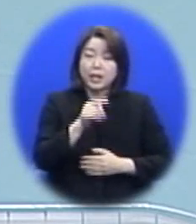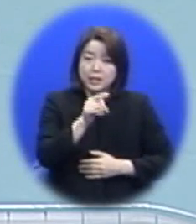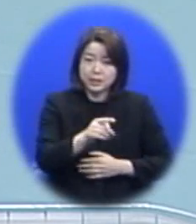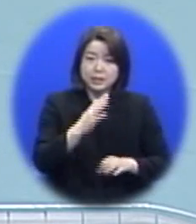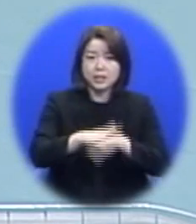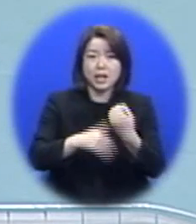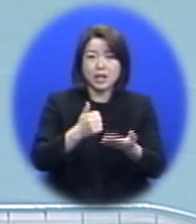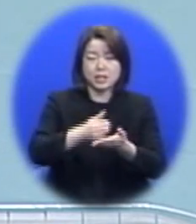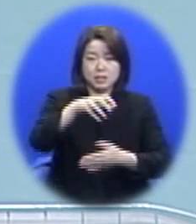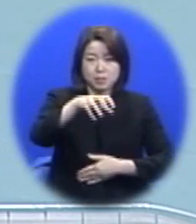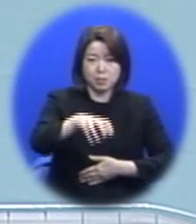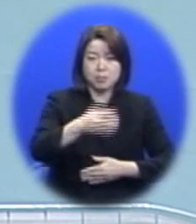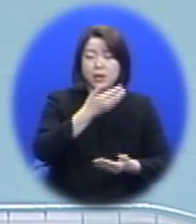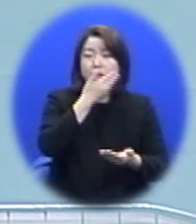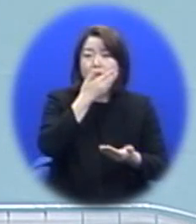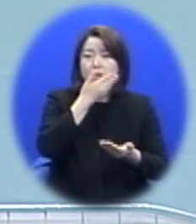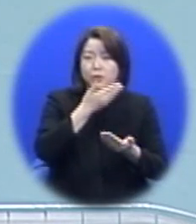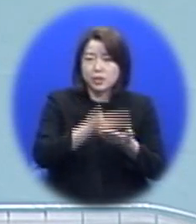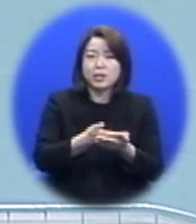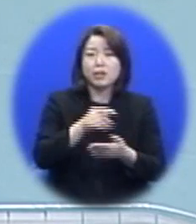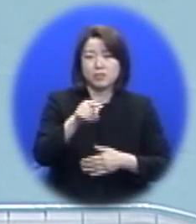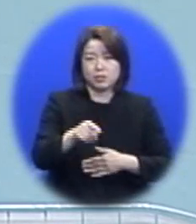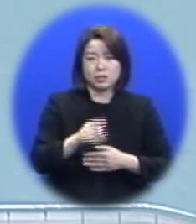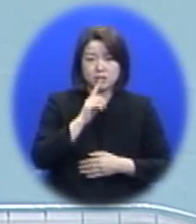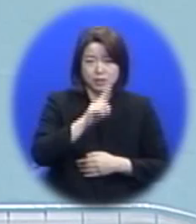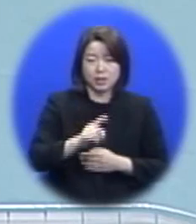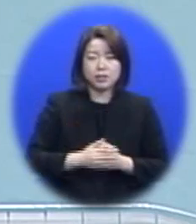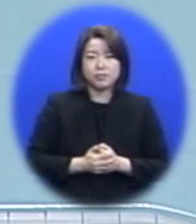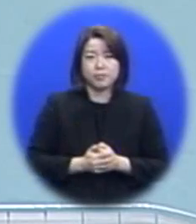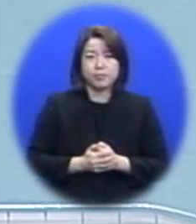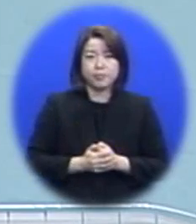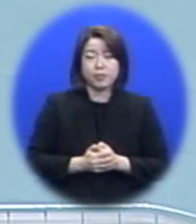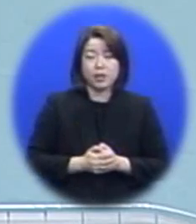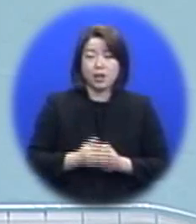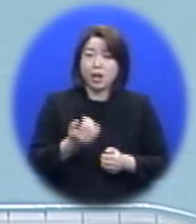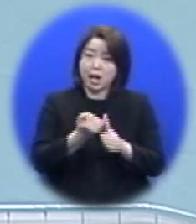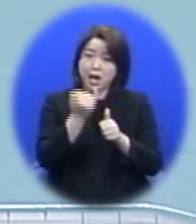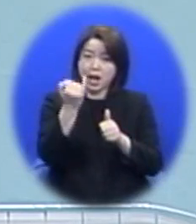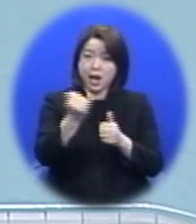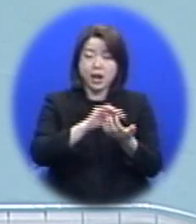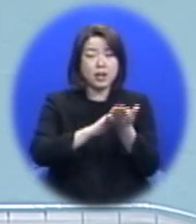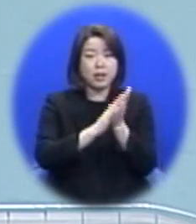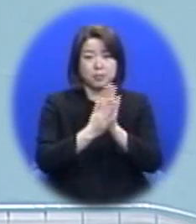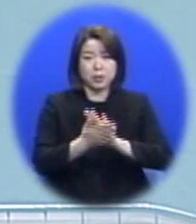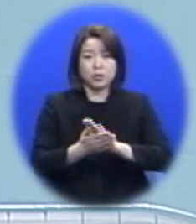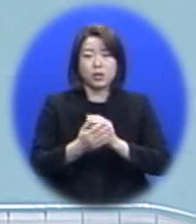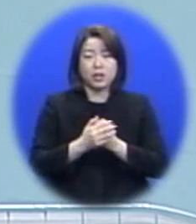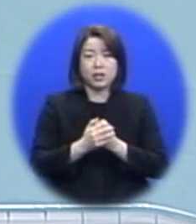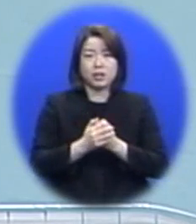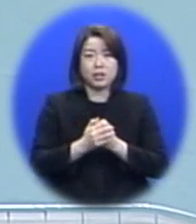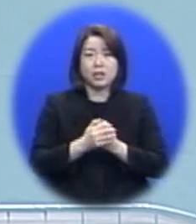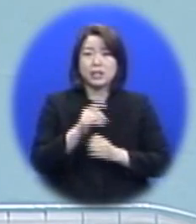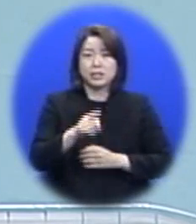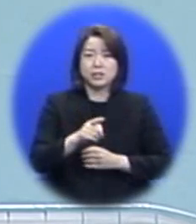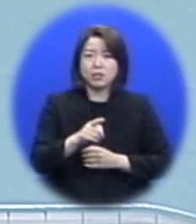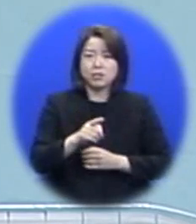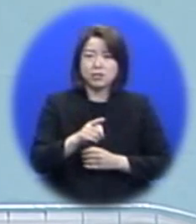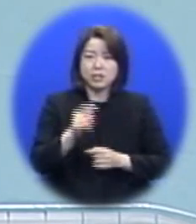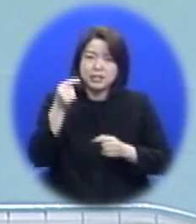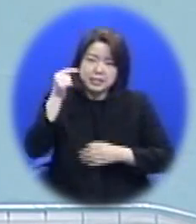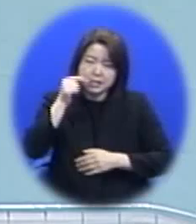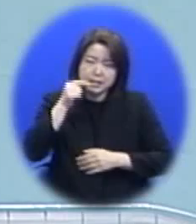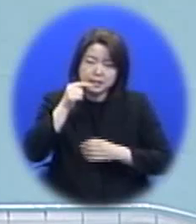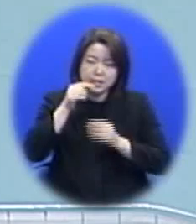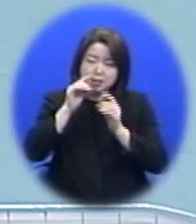이는 하나님 앞에서 값진 것이니라. 아내의 변화, 그건 엄밀히 말하면